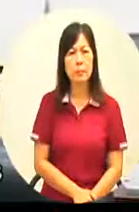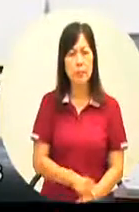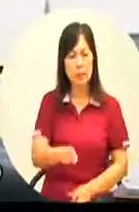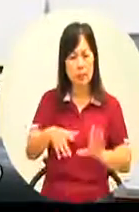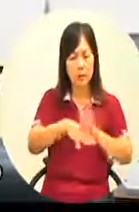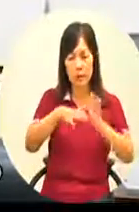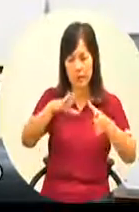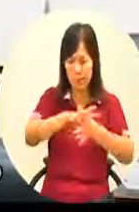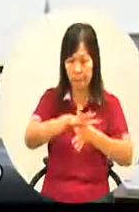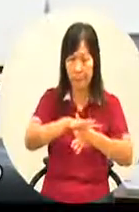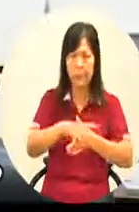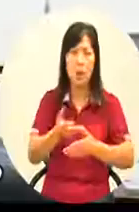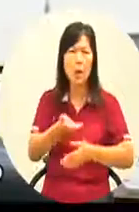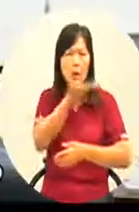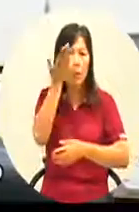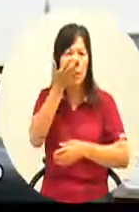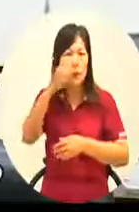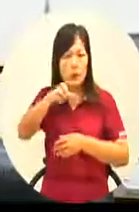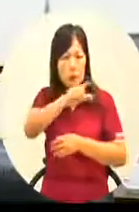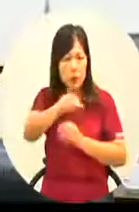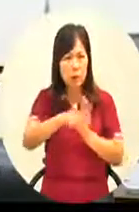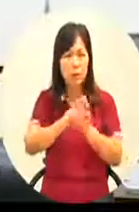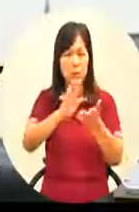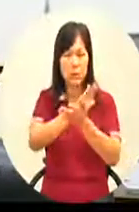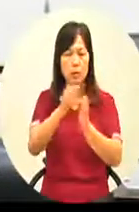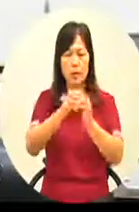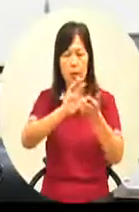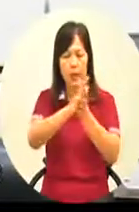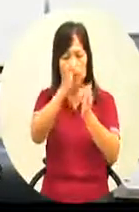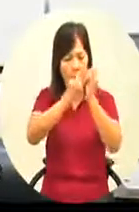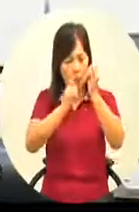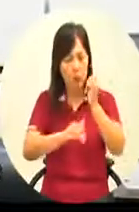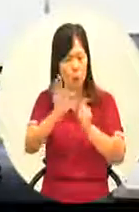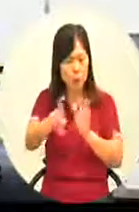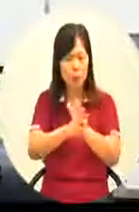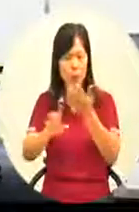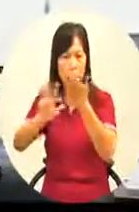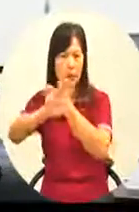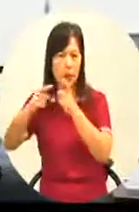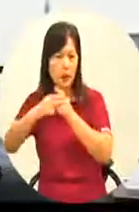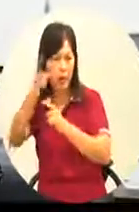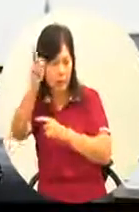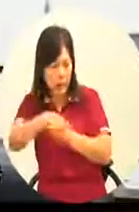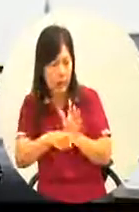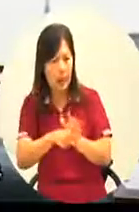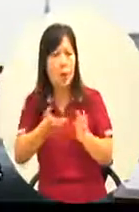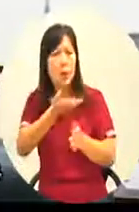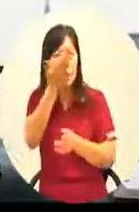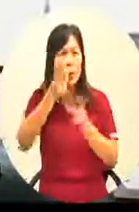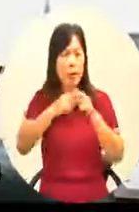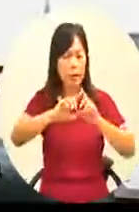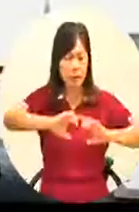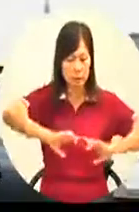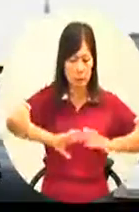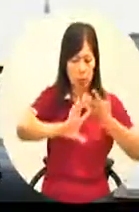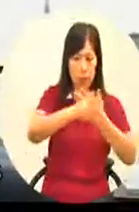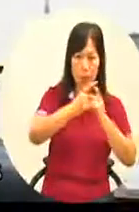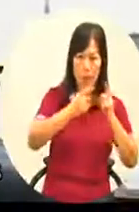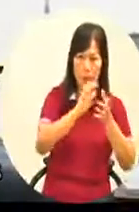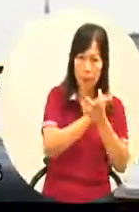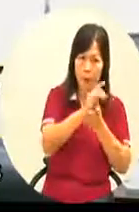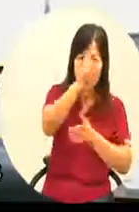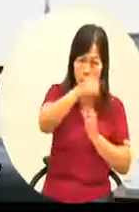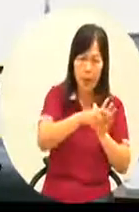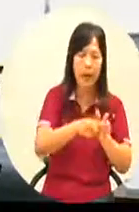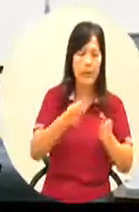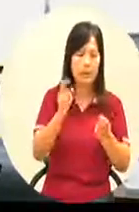化观光产业其实都是在编故事，让外地来的游客甚至国际旅客知道我们高